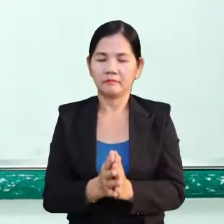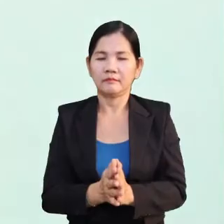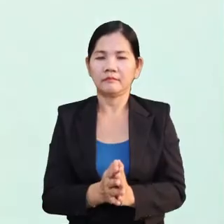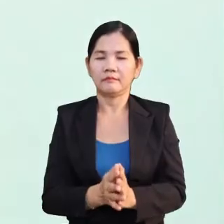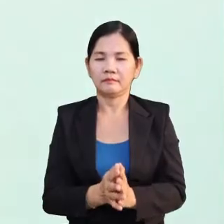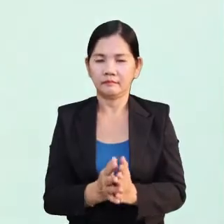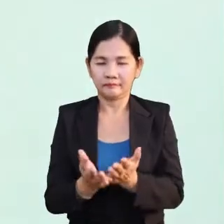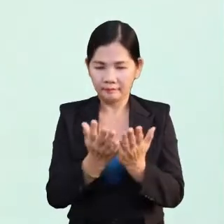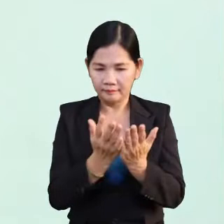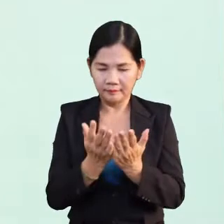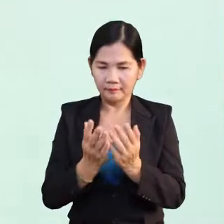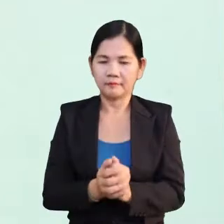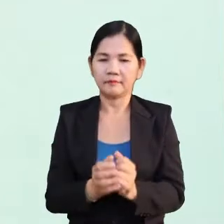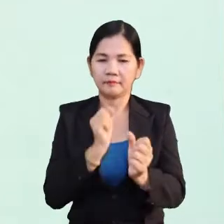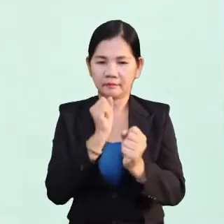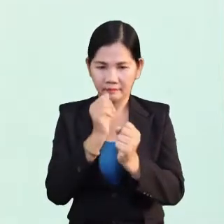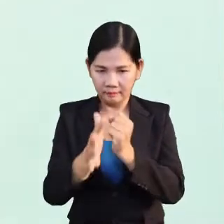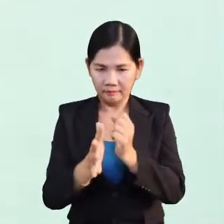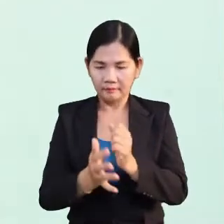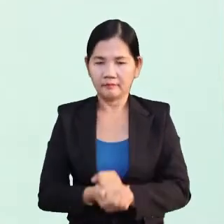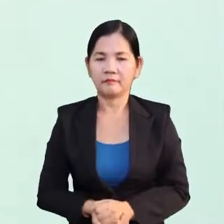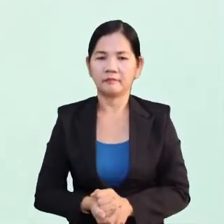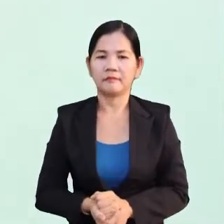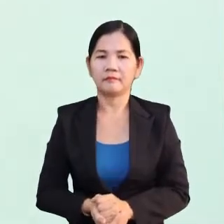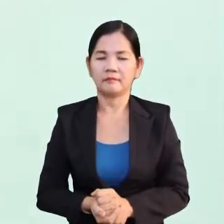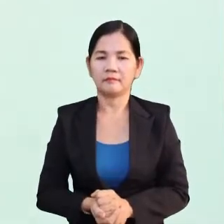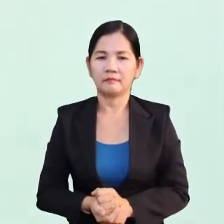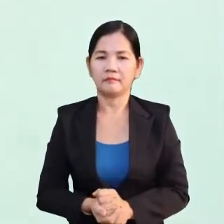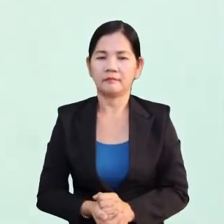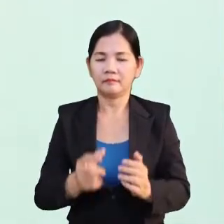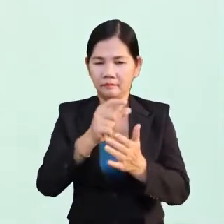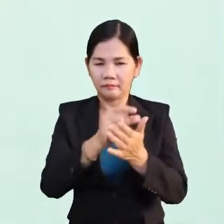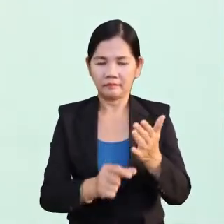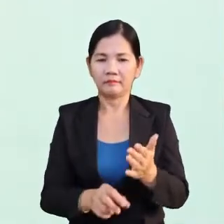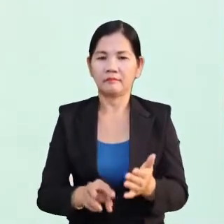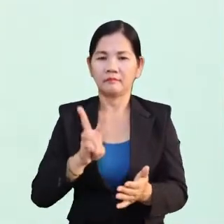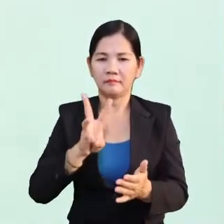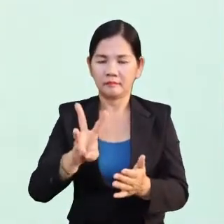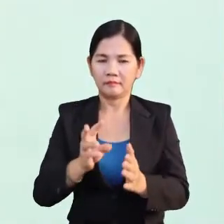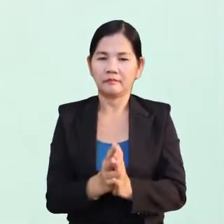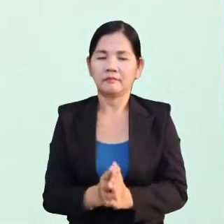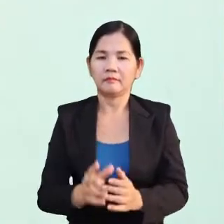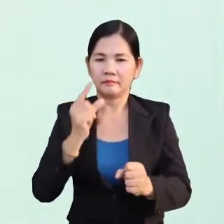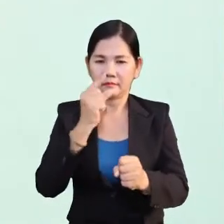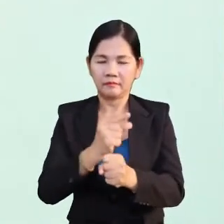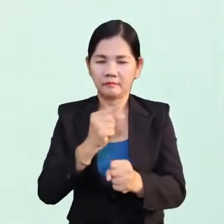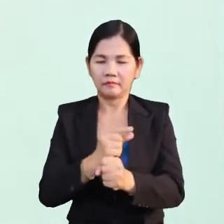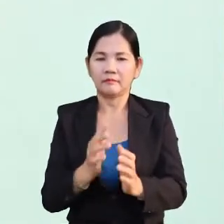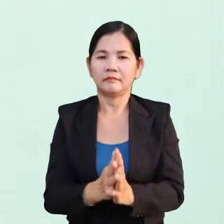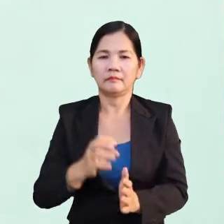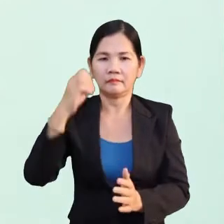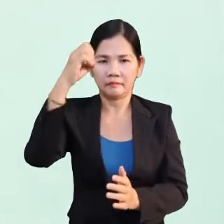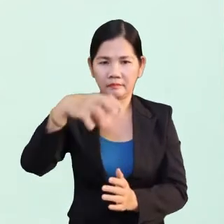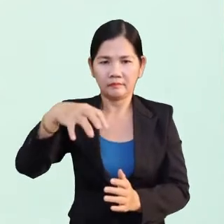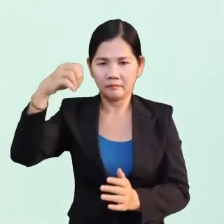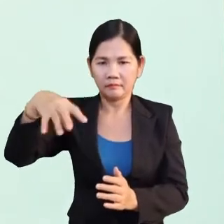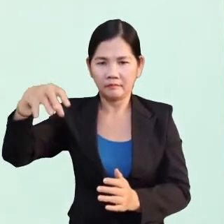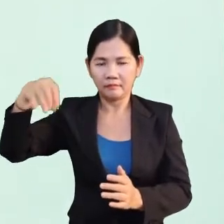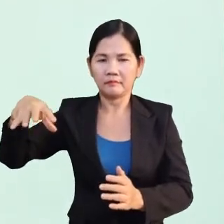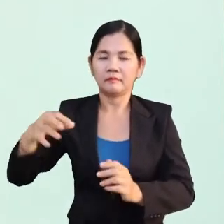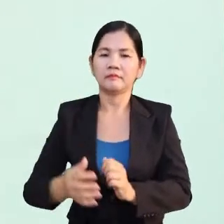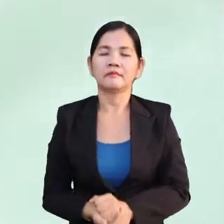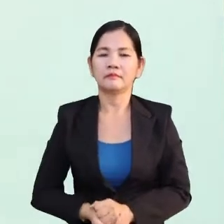អ្នកគ្រូចាប់ផ្ដើមជំពូក3កិច្ចការប្រចាំថ្ងៃរប